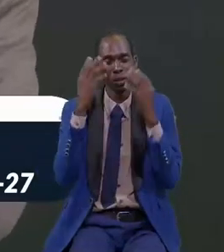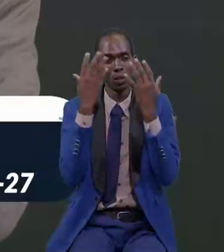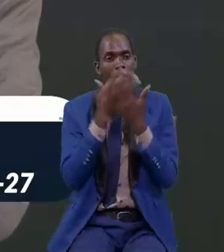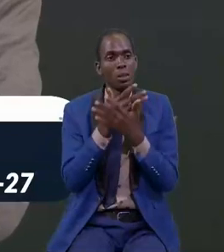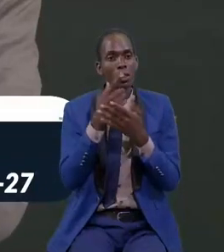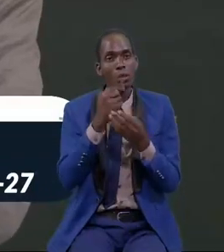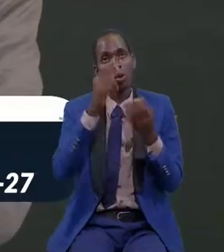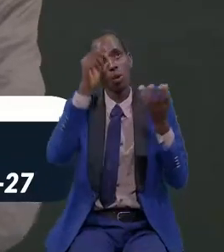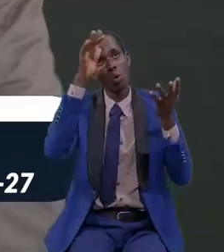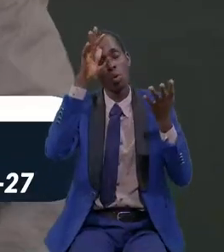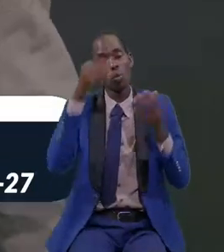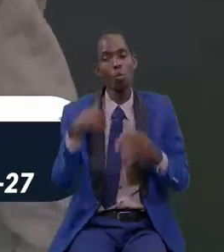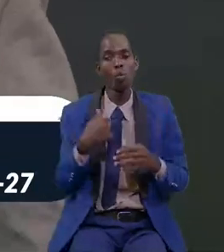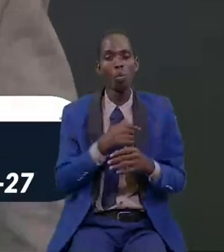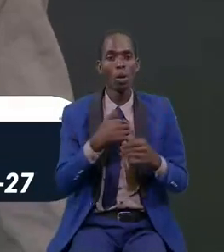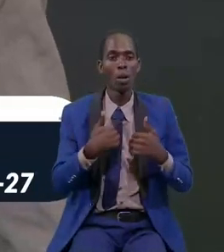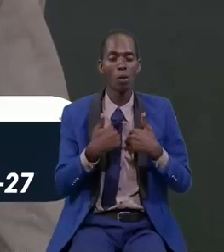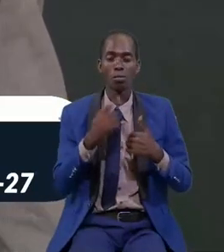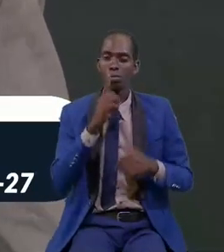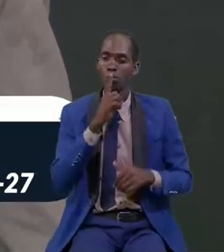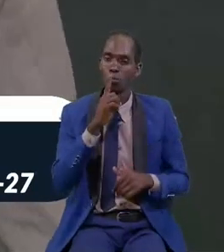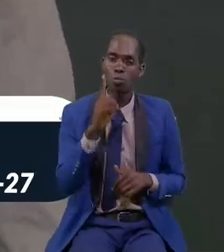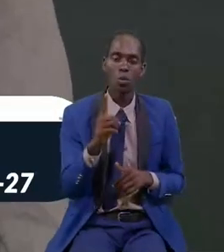avons, qui est